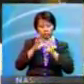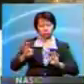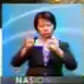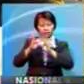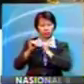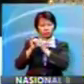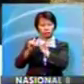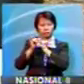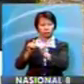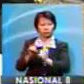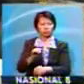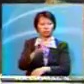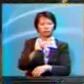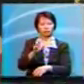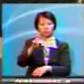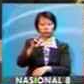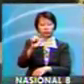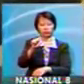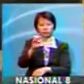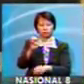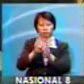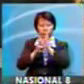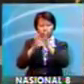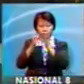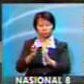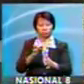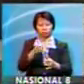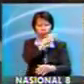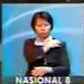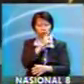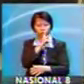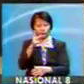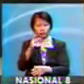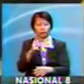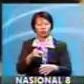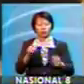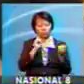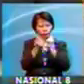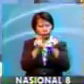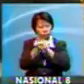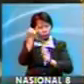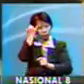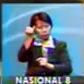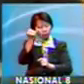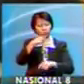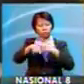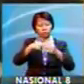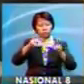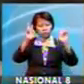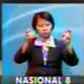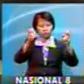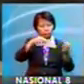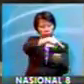kepentingan bersama. Sheikh Abdullah yang diiringi beberapa pegawai kanan UAE turut bertukar-tukar pandangan mengenai